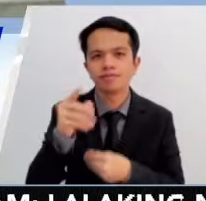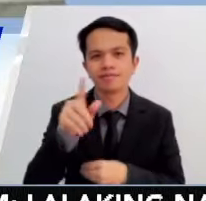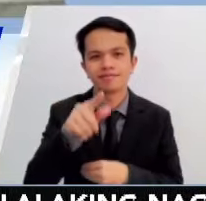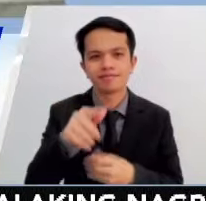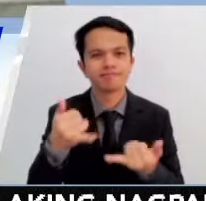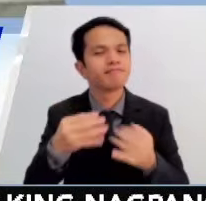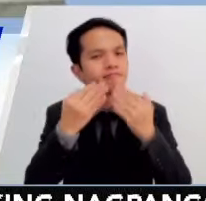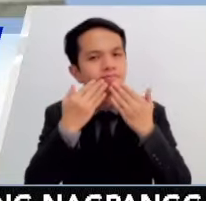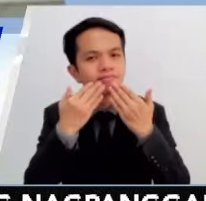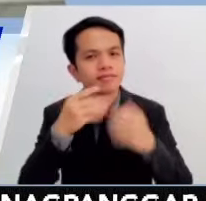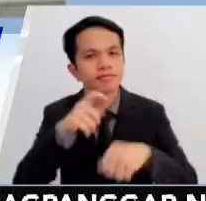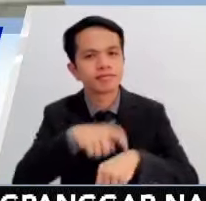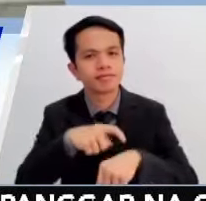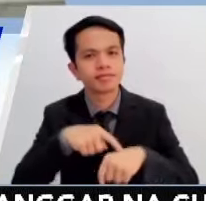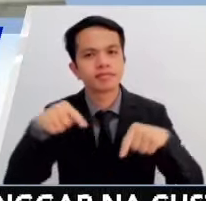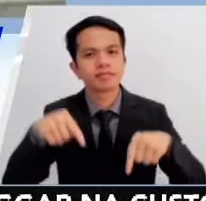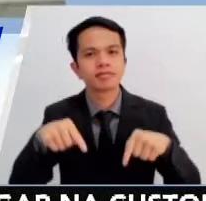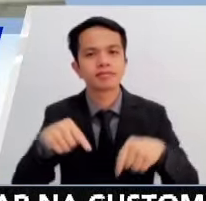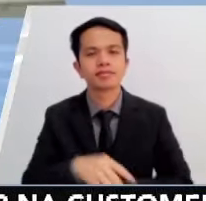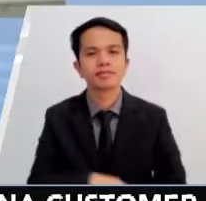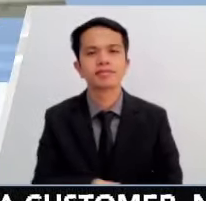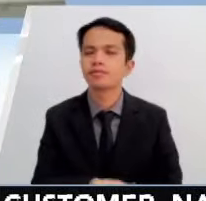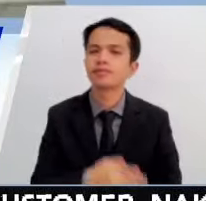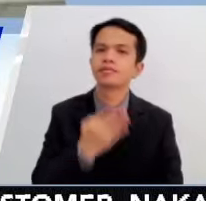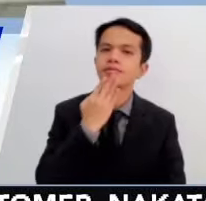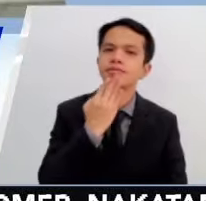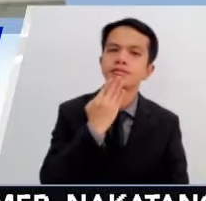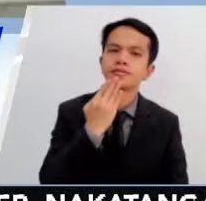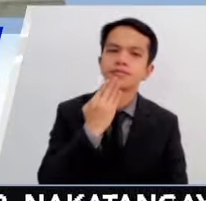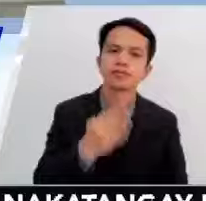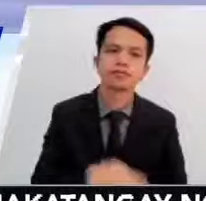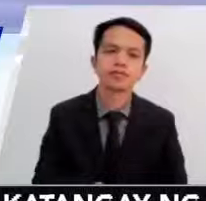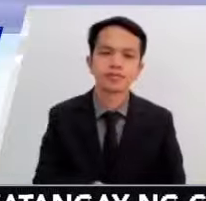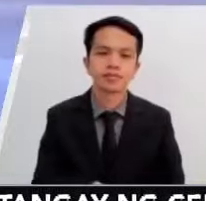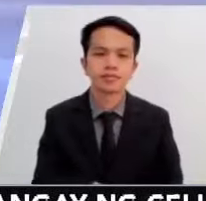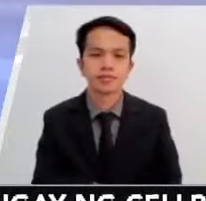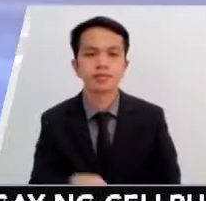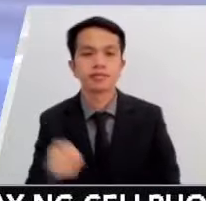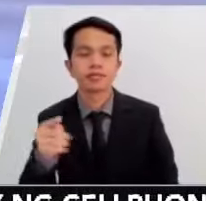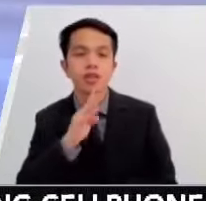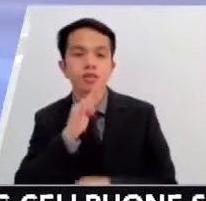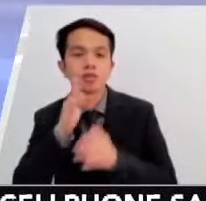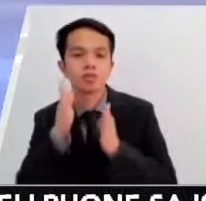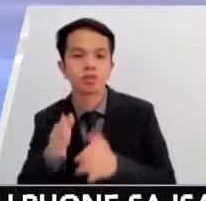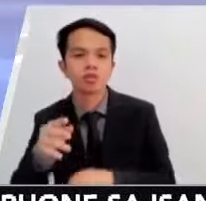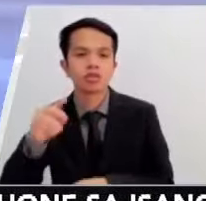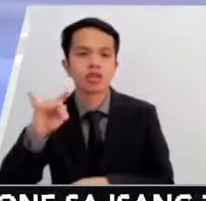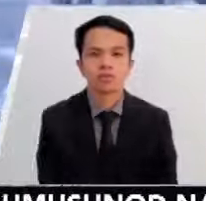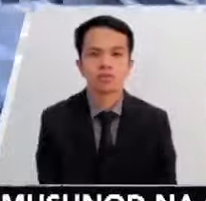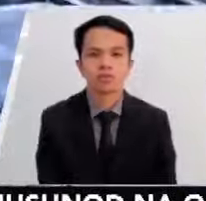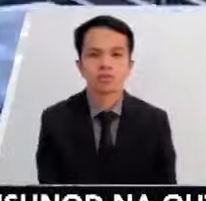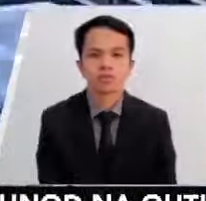po sa Balitang Hali. Thank you, Rafi. Si PAOC spokesperson Winston Casio.